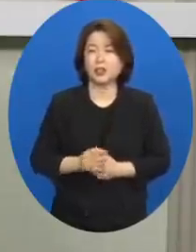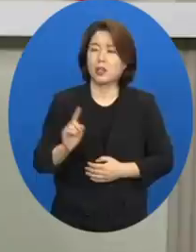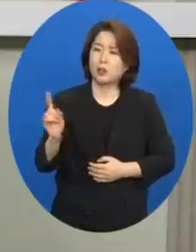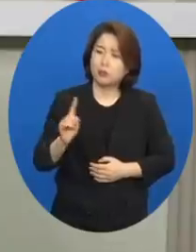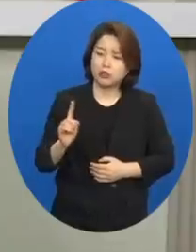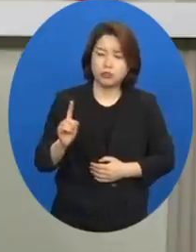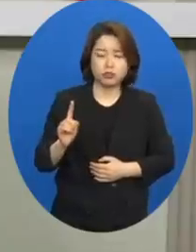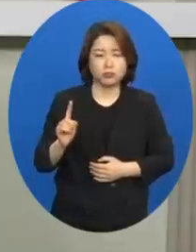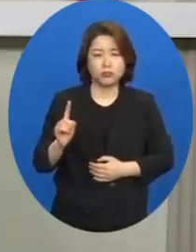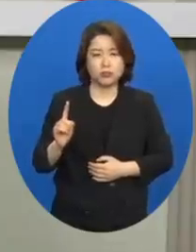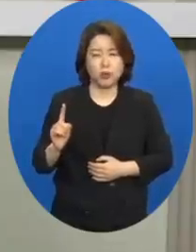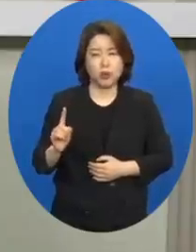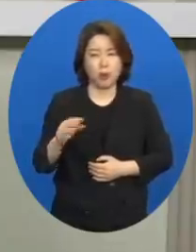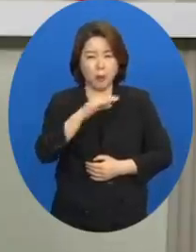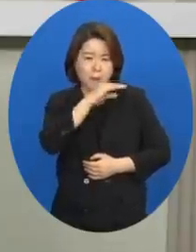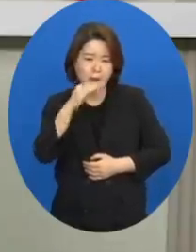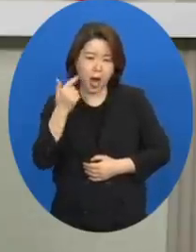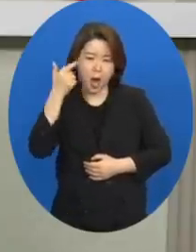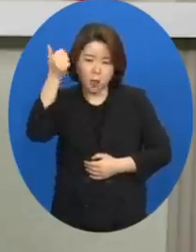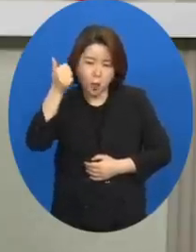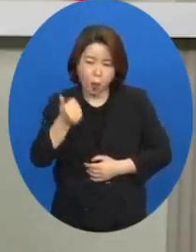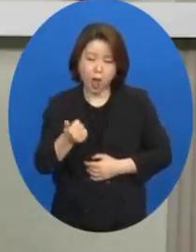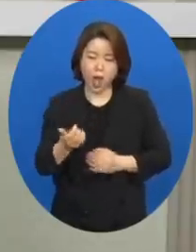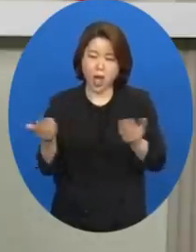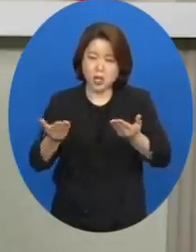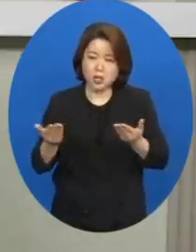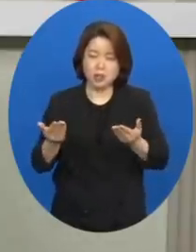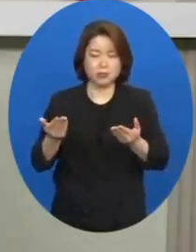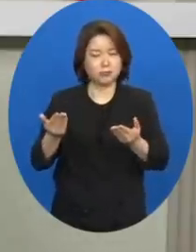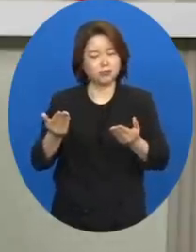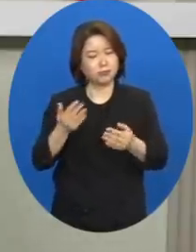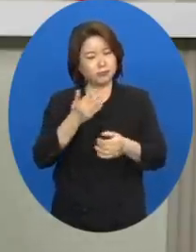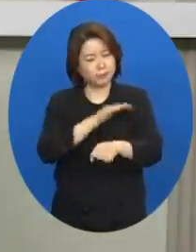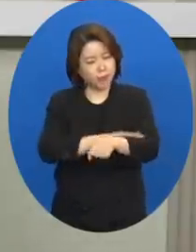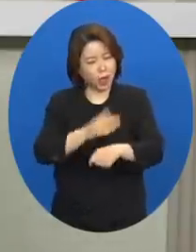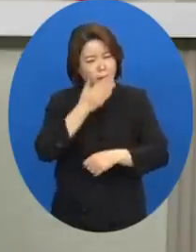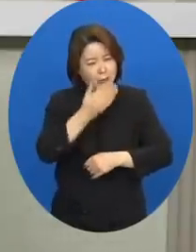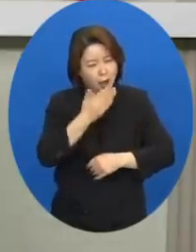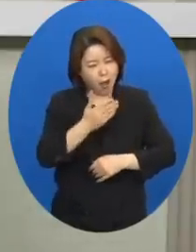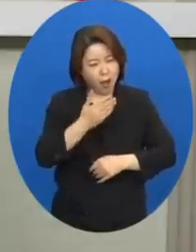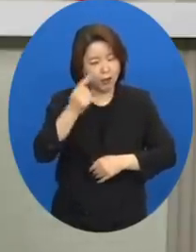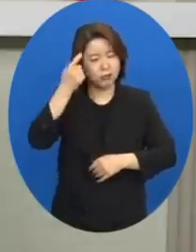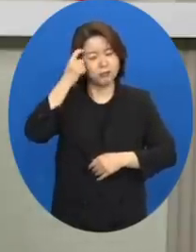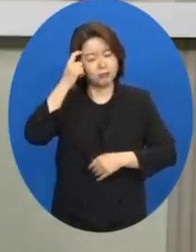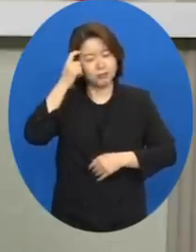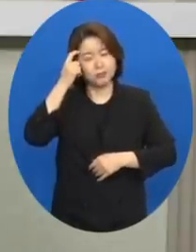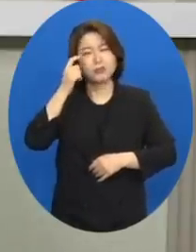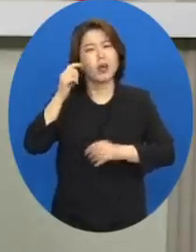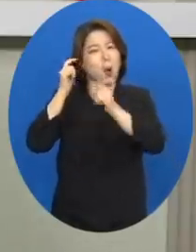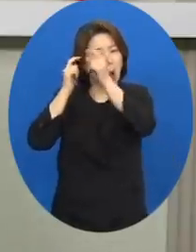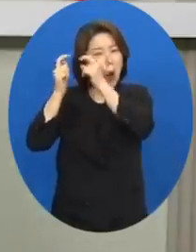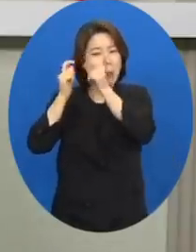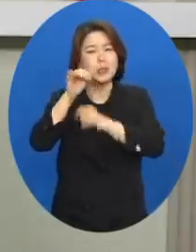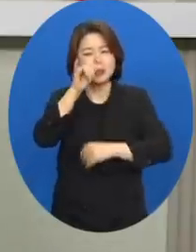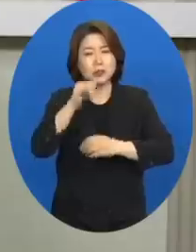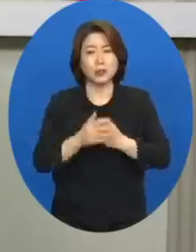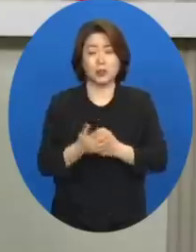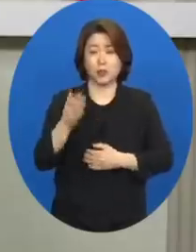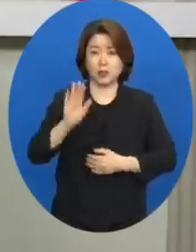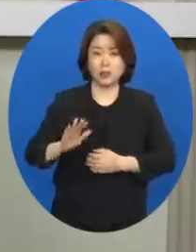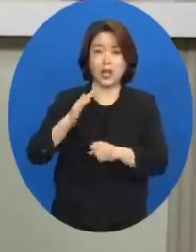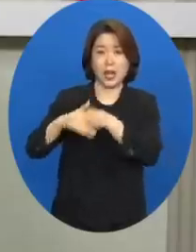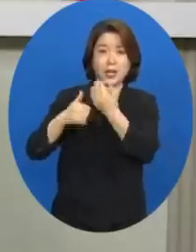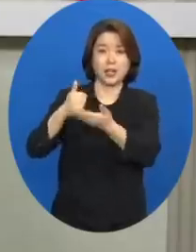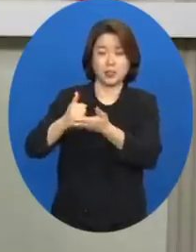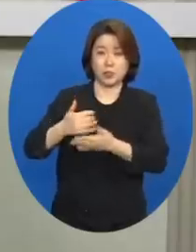제대로 된 어떤 목회와 사회를 할 수 있을까 그런 생각을 했었습니다 그런데 하나님께서 저에게